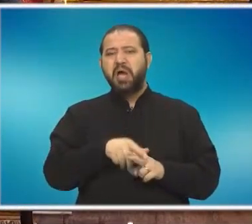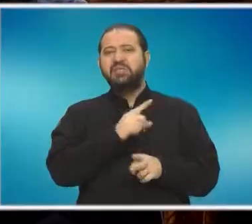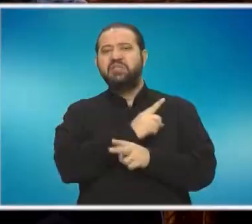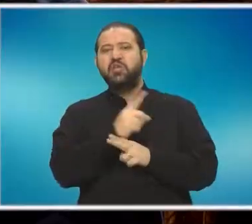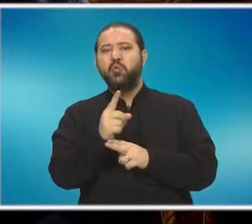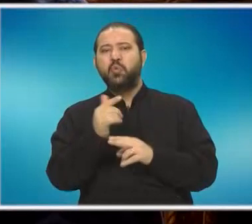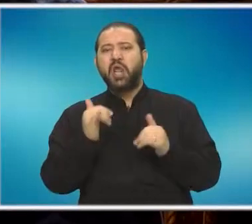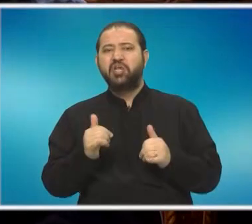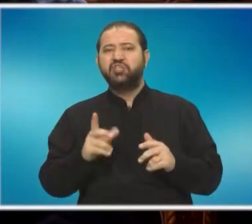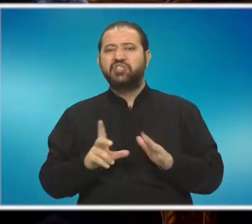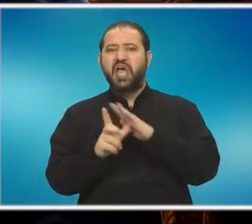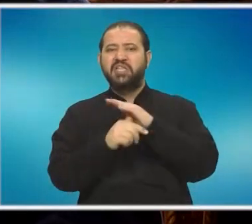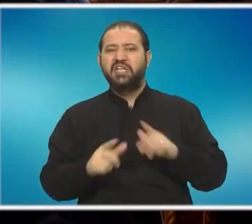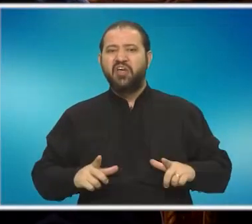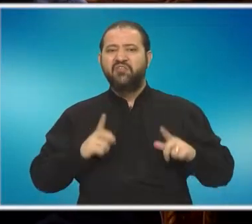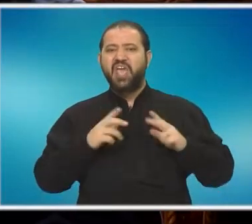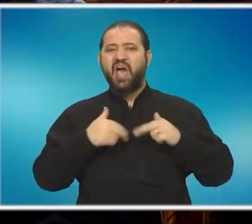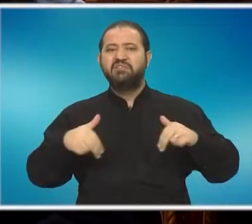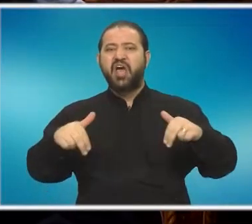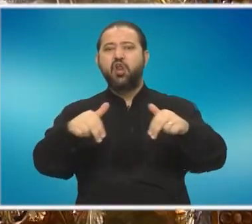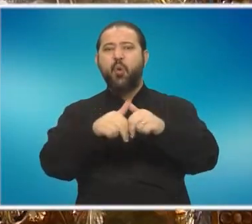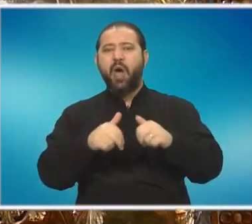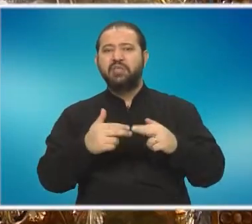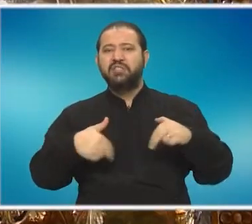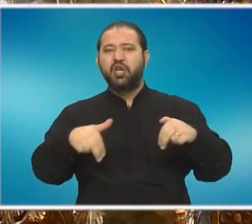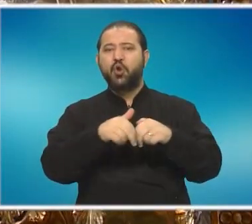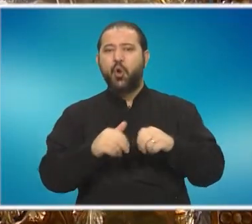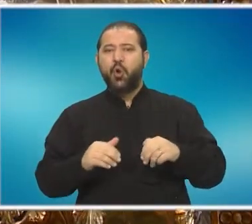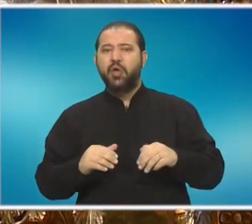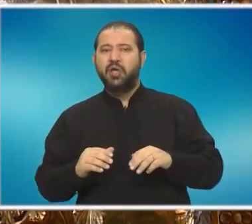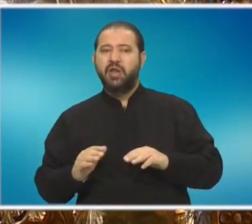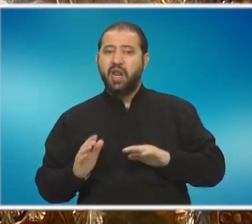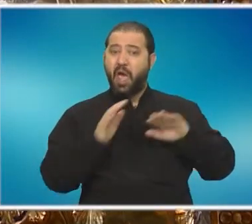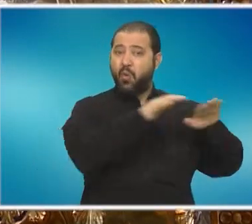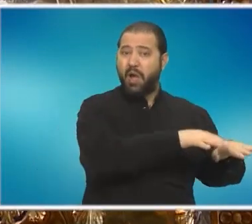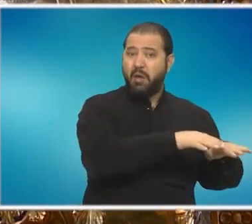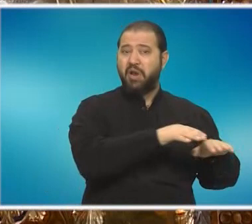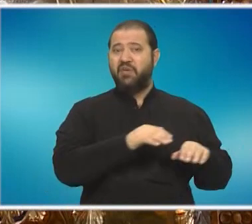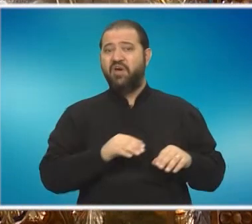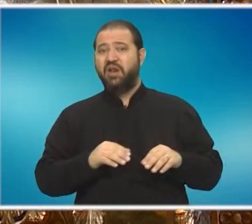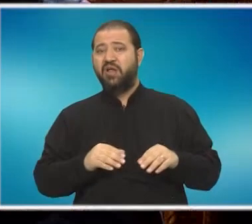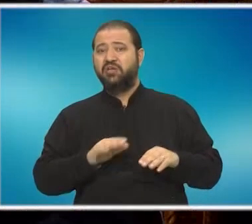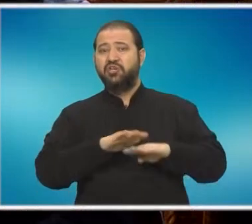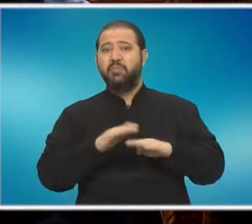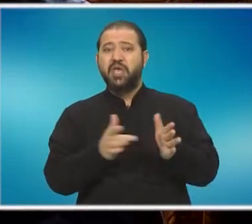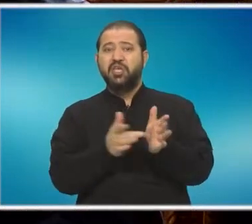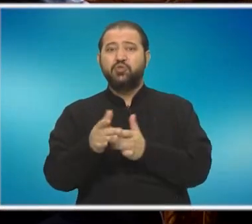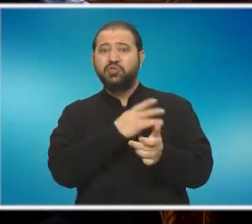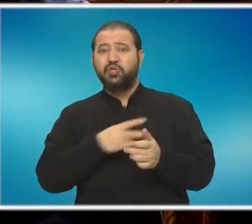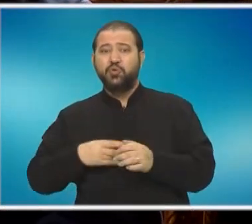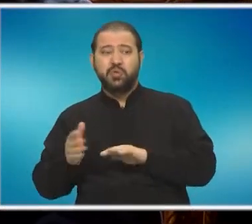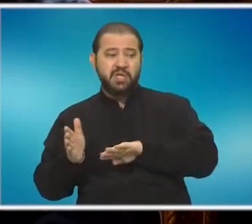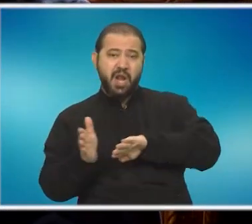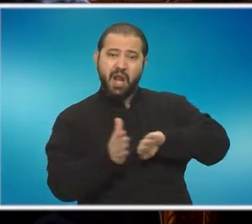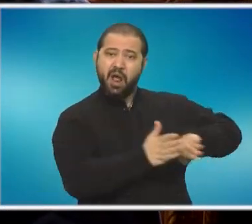comerciale, de sezon, de epoca respectivă, noi ne alungăm în afara spațiului sacru și pe Hristos îl alungăm